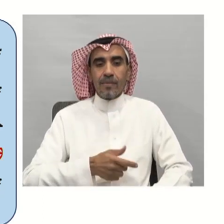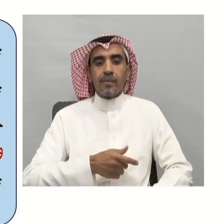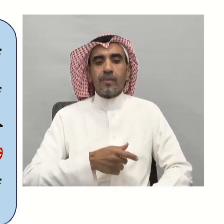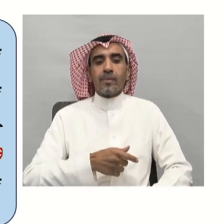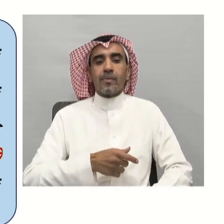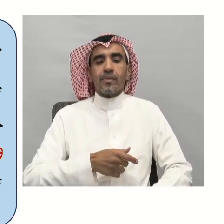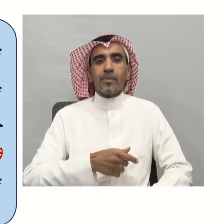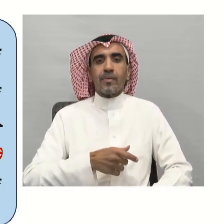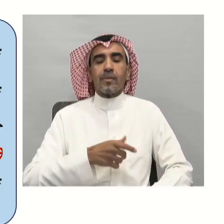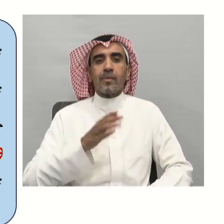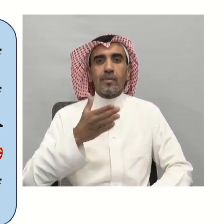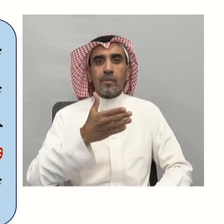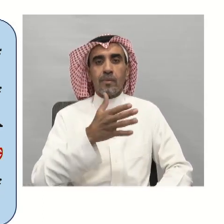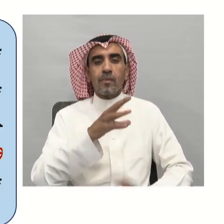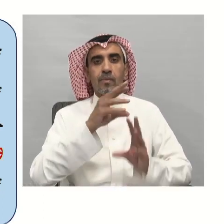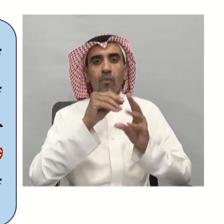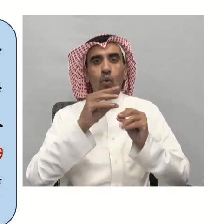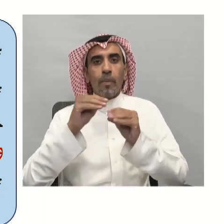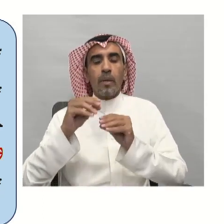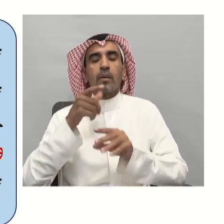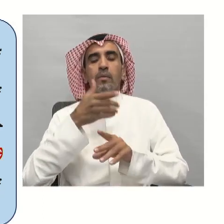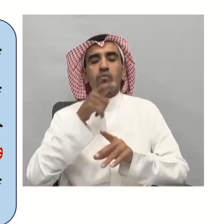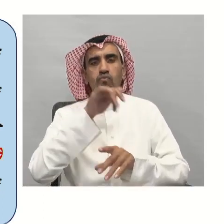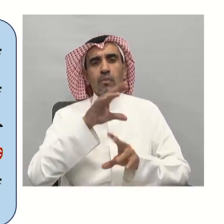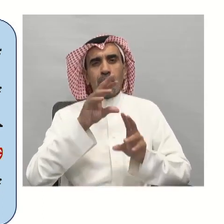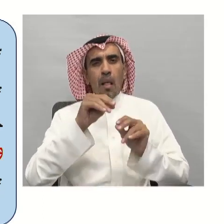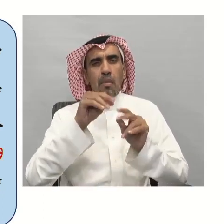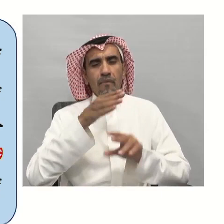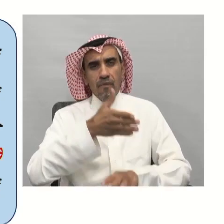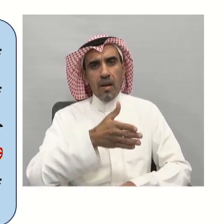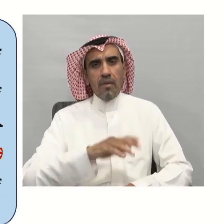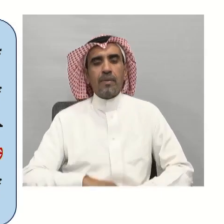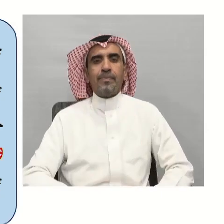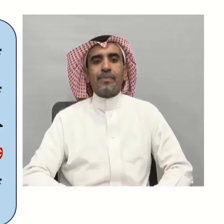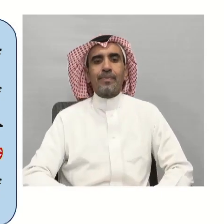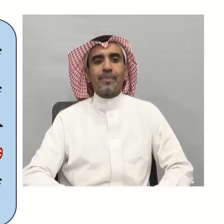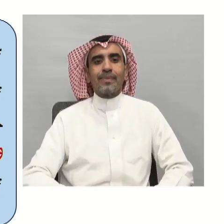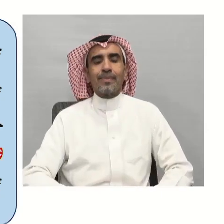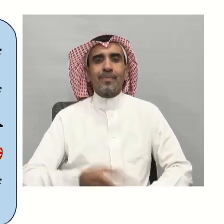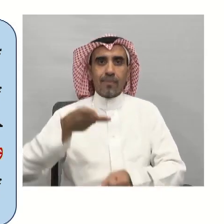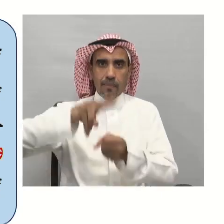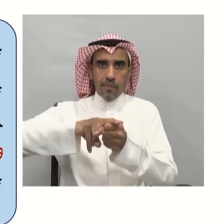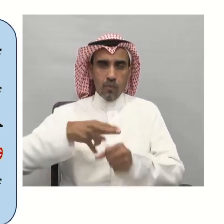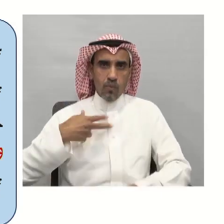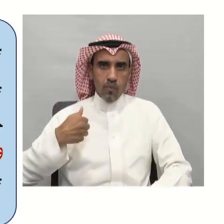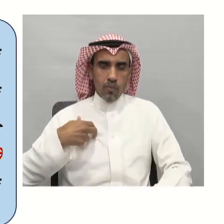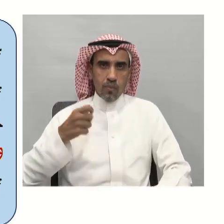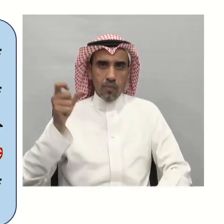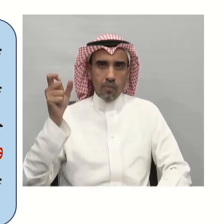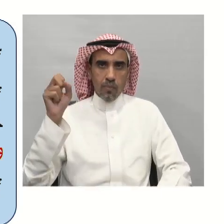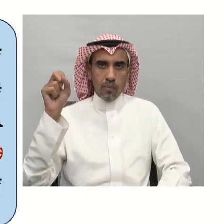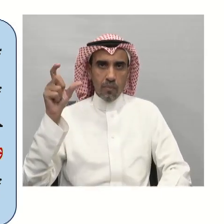البحر بالأسماك الهلامية لأنها تحتوي على مادة شبه ماذا؟ هلامية. أيضا سمي قنديل